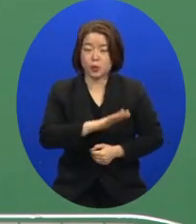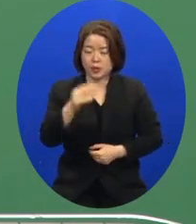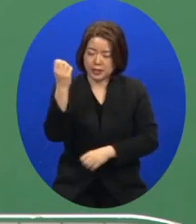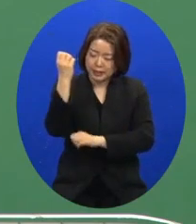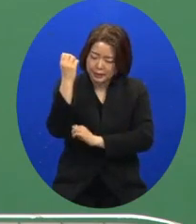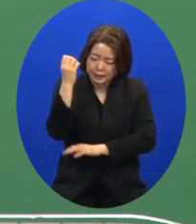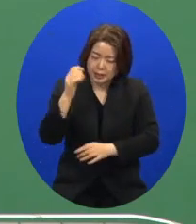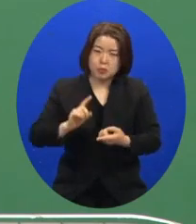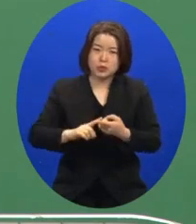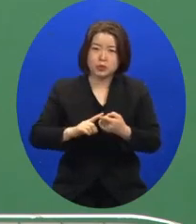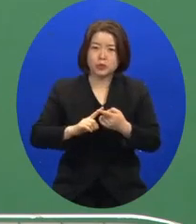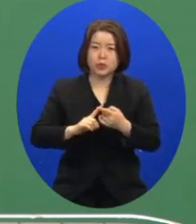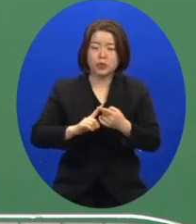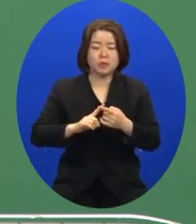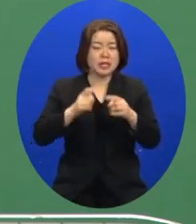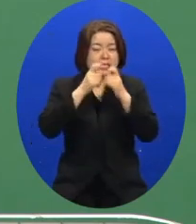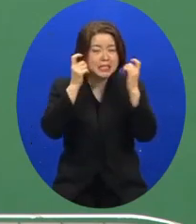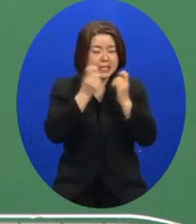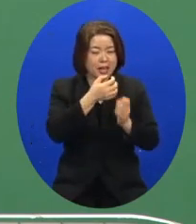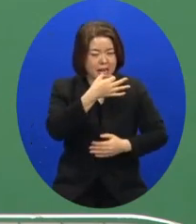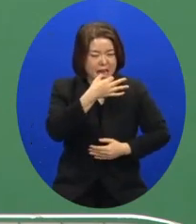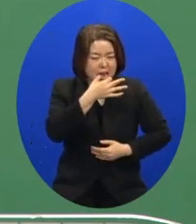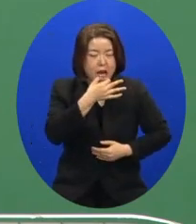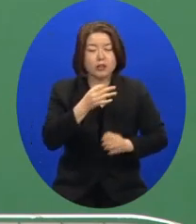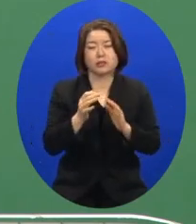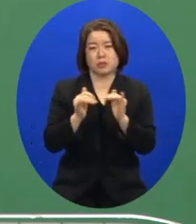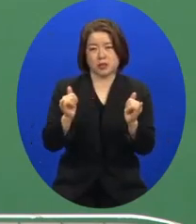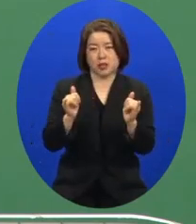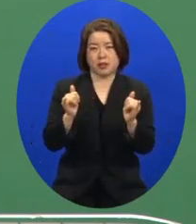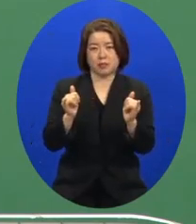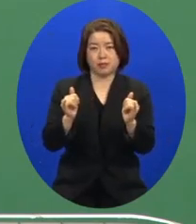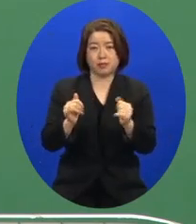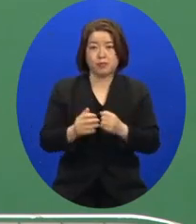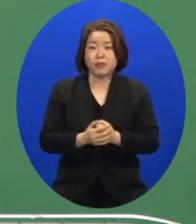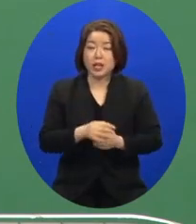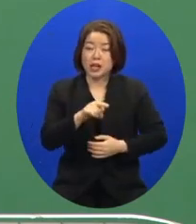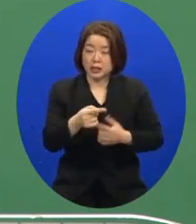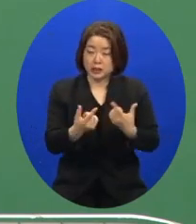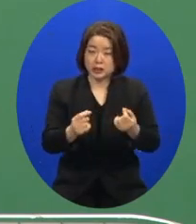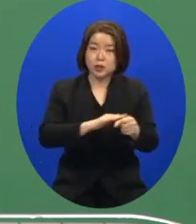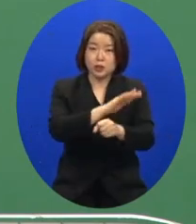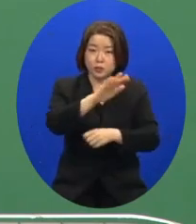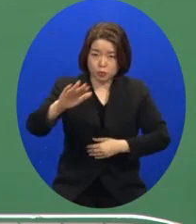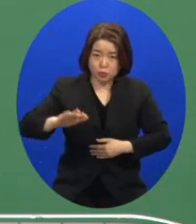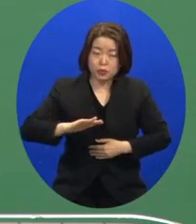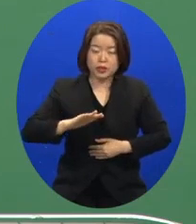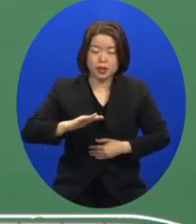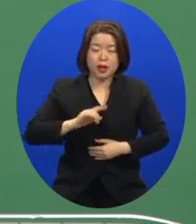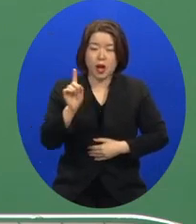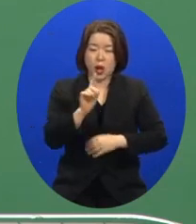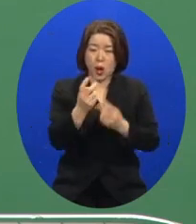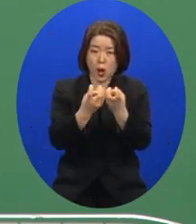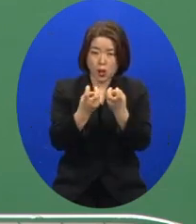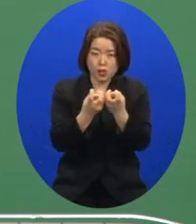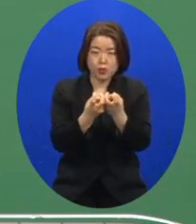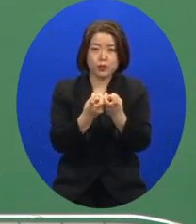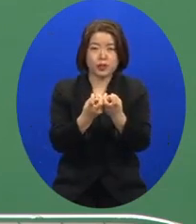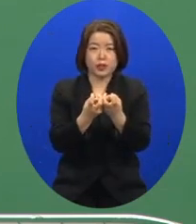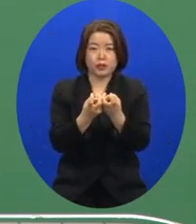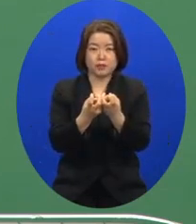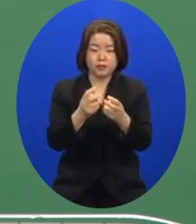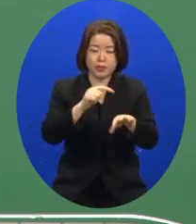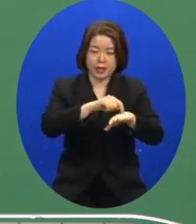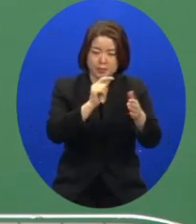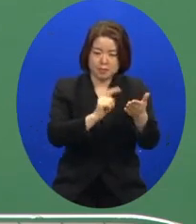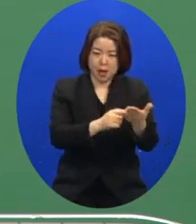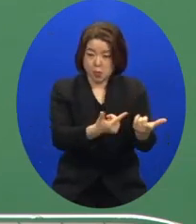이기적이고 욕심의 사람입니다. 그런 우리가 어떻게